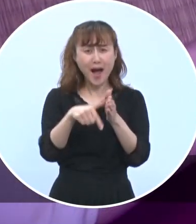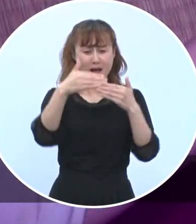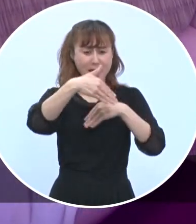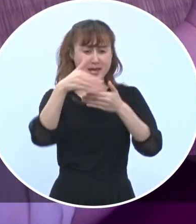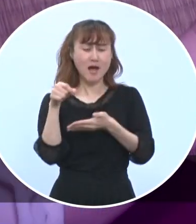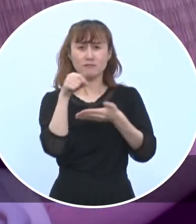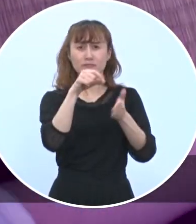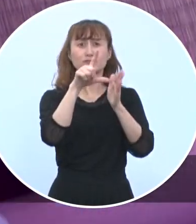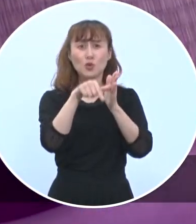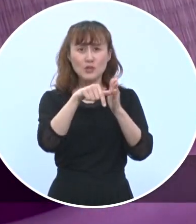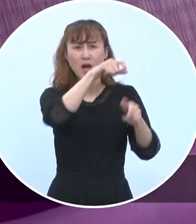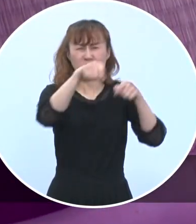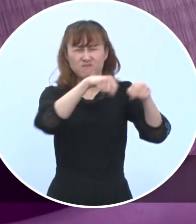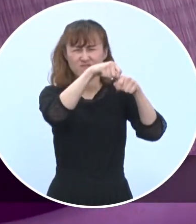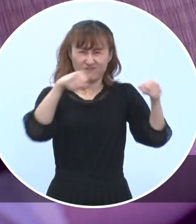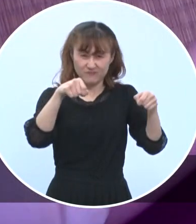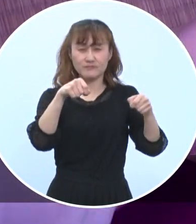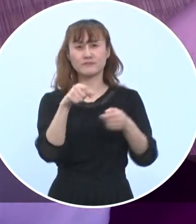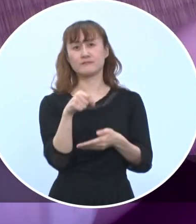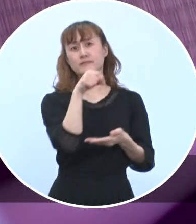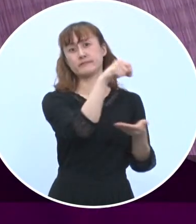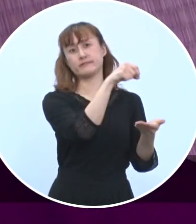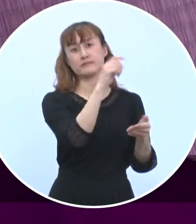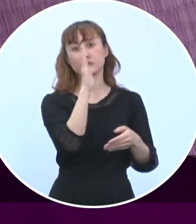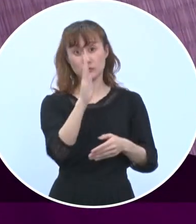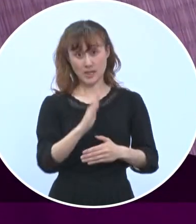外に出すときには密閉して捨てましょう。